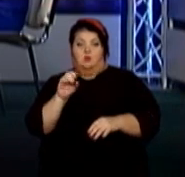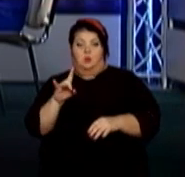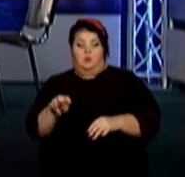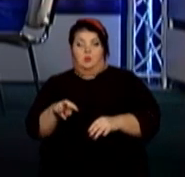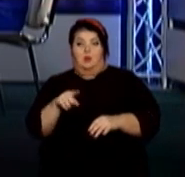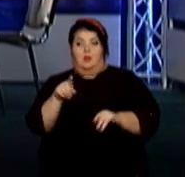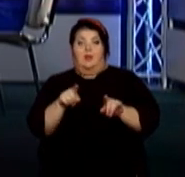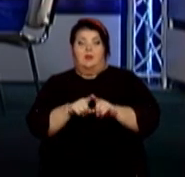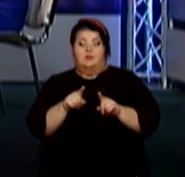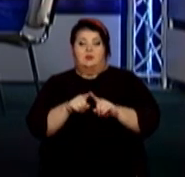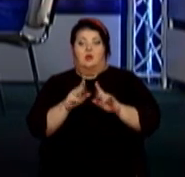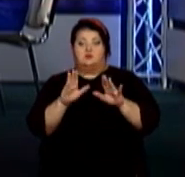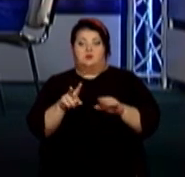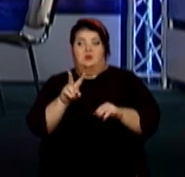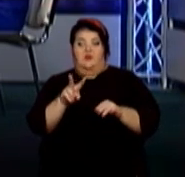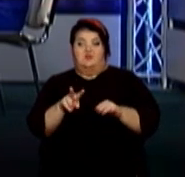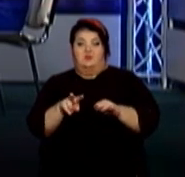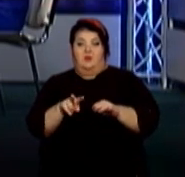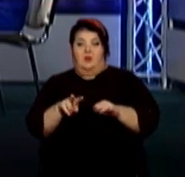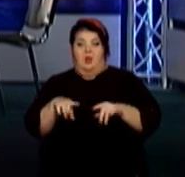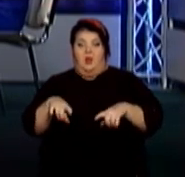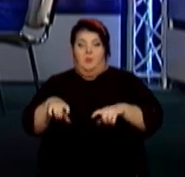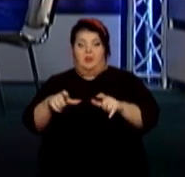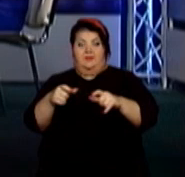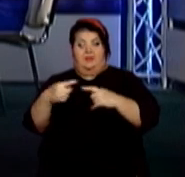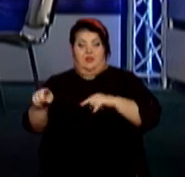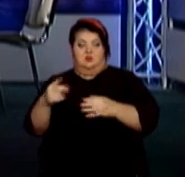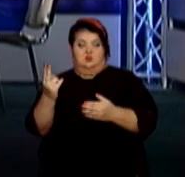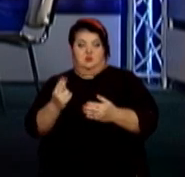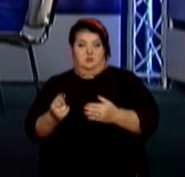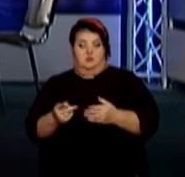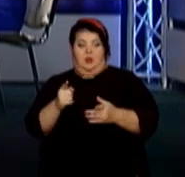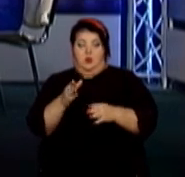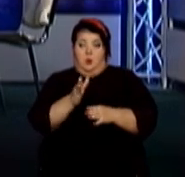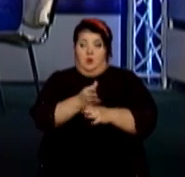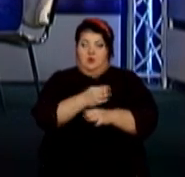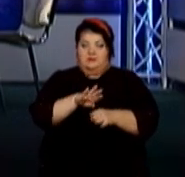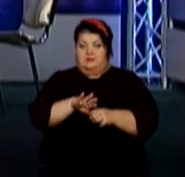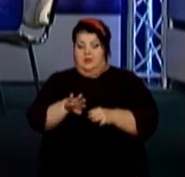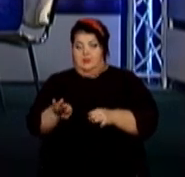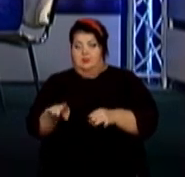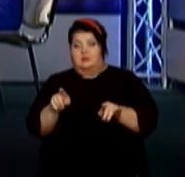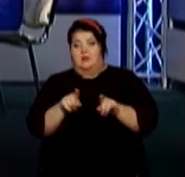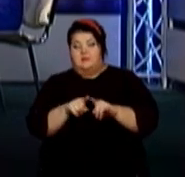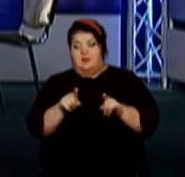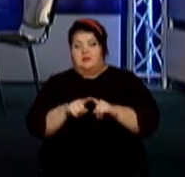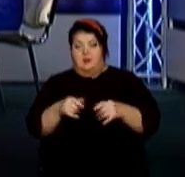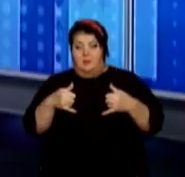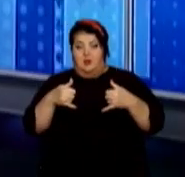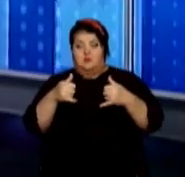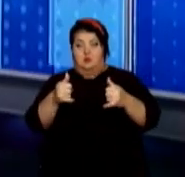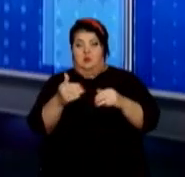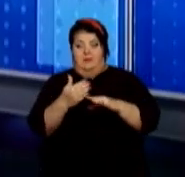там буде в два ряда плитка іншого кольору, якщо візуально розділити. Та сама тротуарна частина